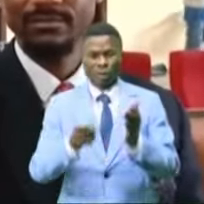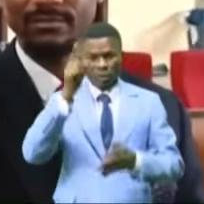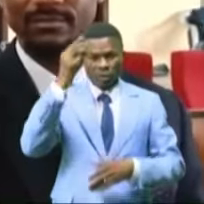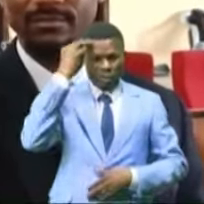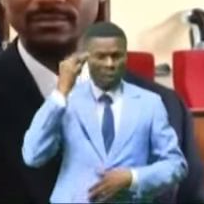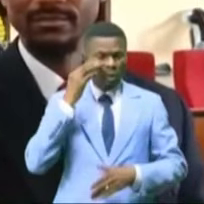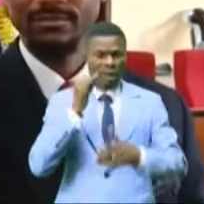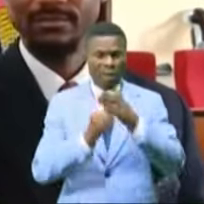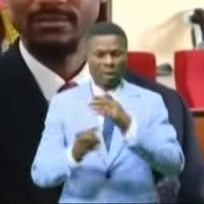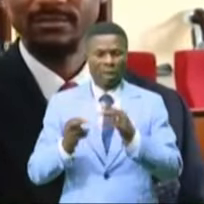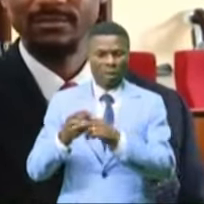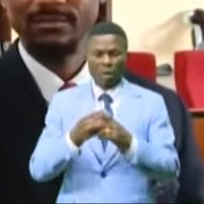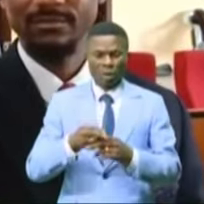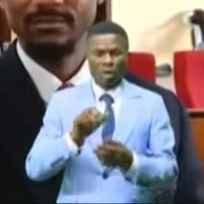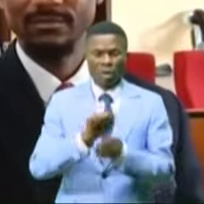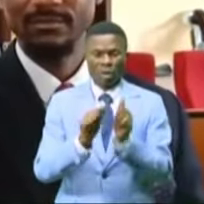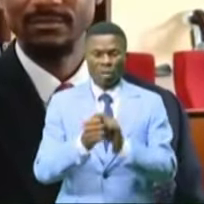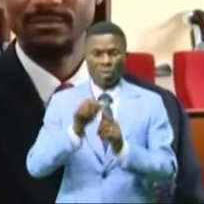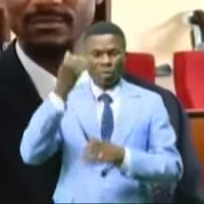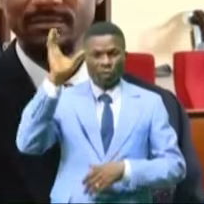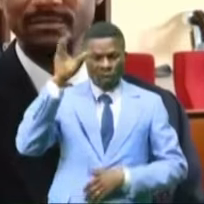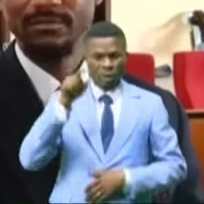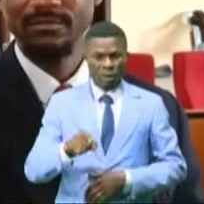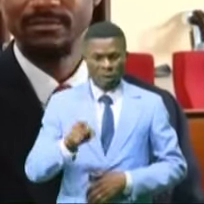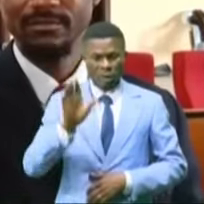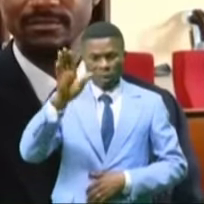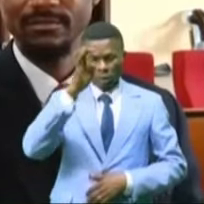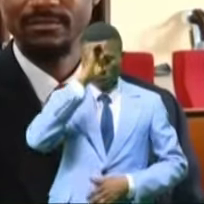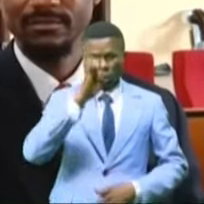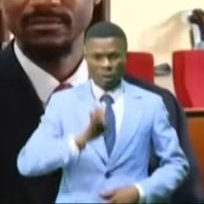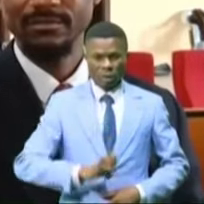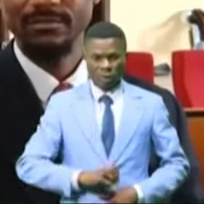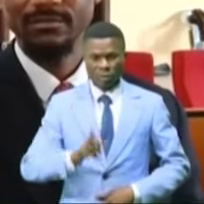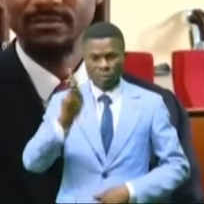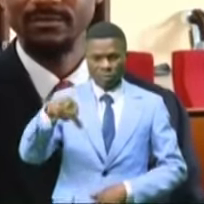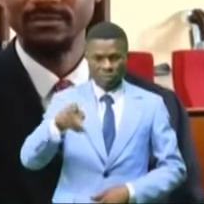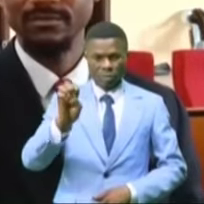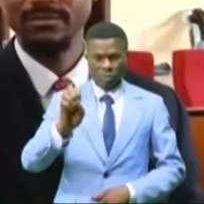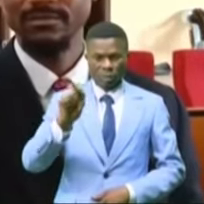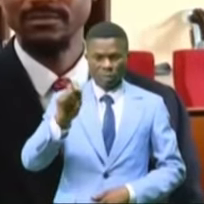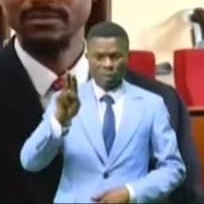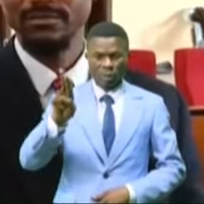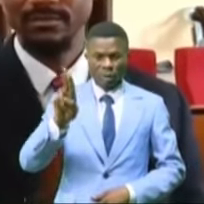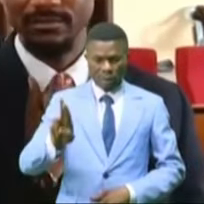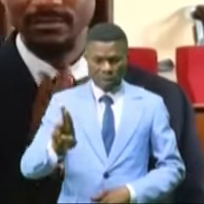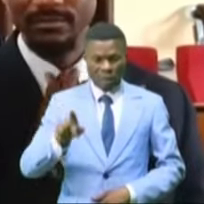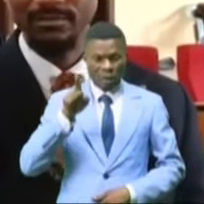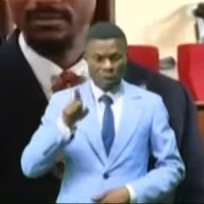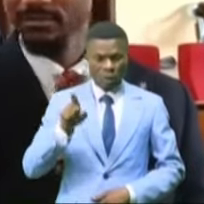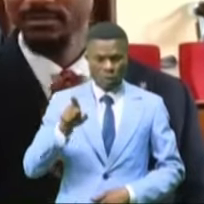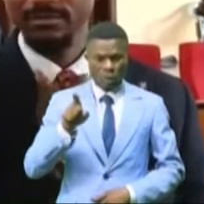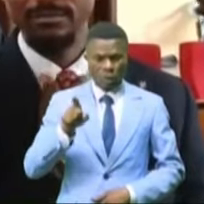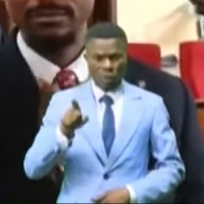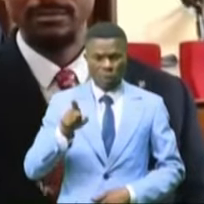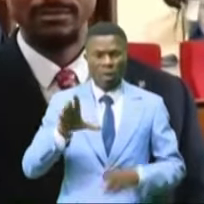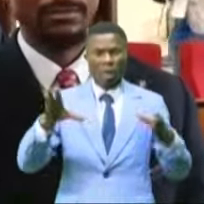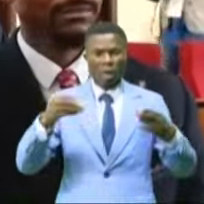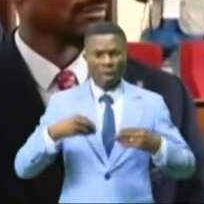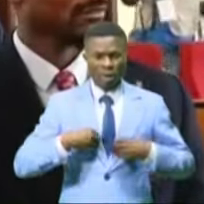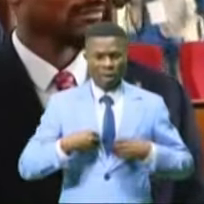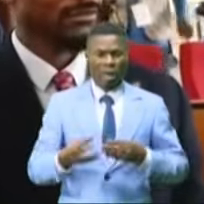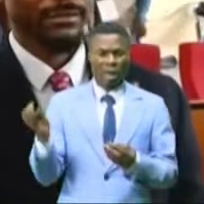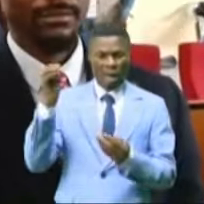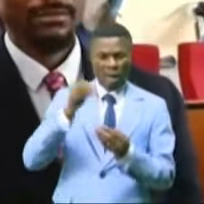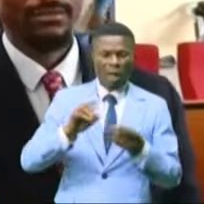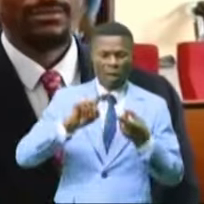ministre de l'Intérieur et Sécurité et Affaires Coutumières, son Excellence Peter Kazali Kankondé. Lui qui a accepté de renouveler